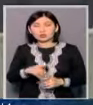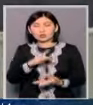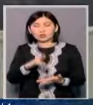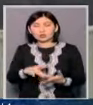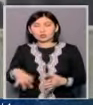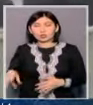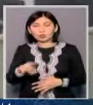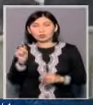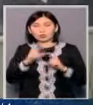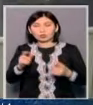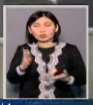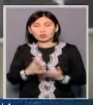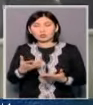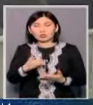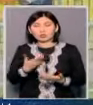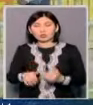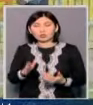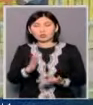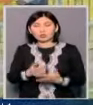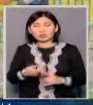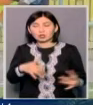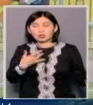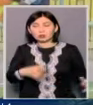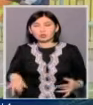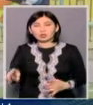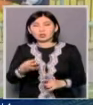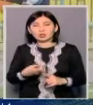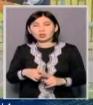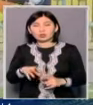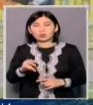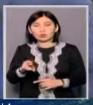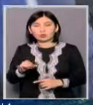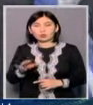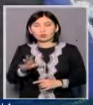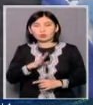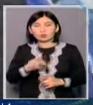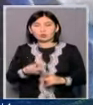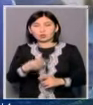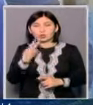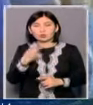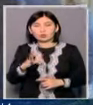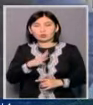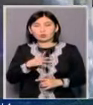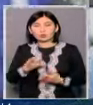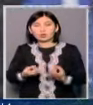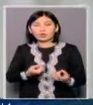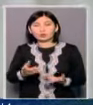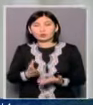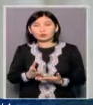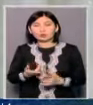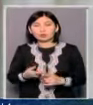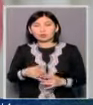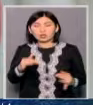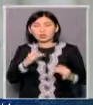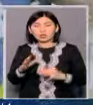но и районных школ. Среди них мы увидели жителя Курмагазинского района Нураля Бектимирова, который увлекается фигурным катанием.